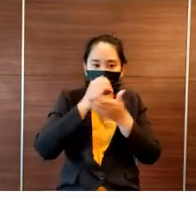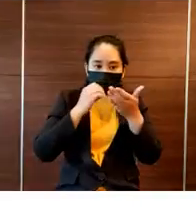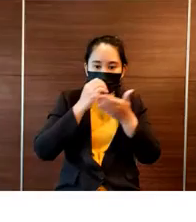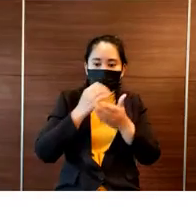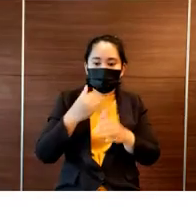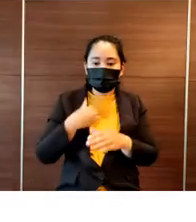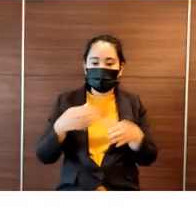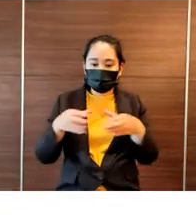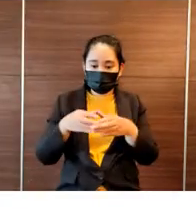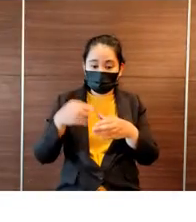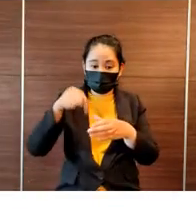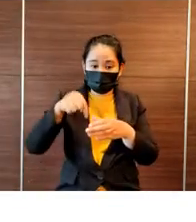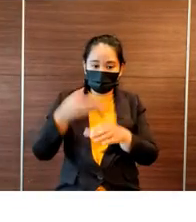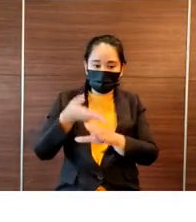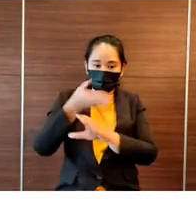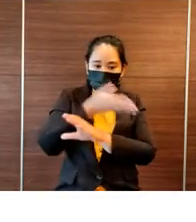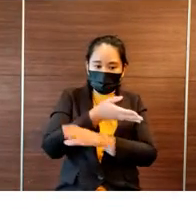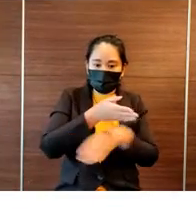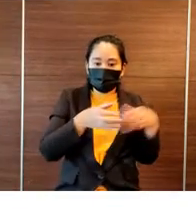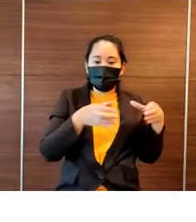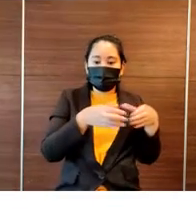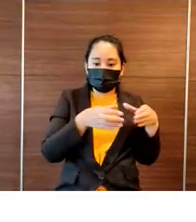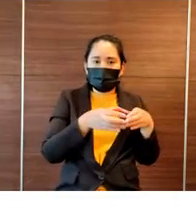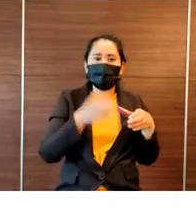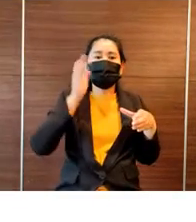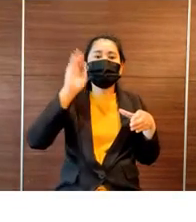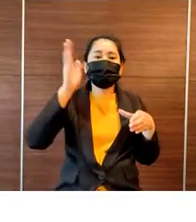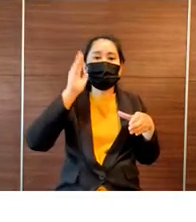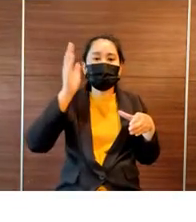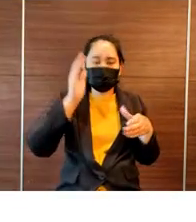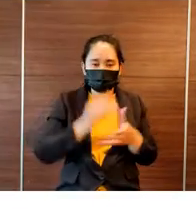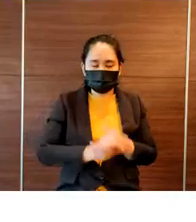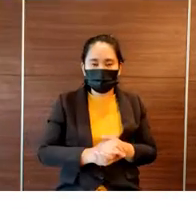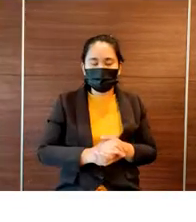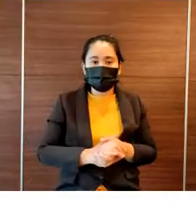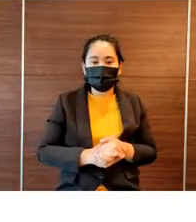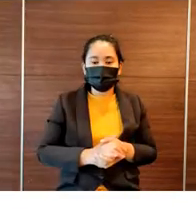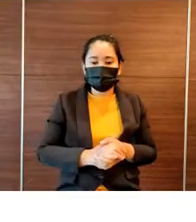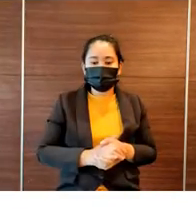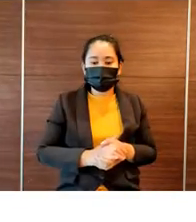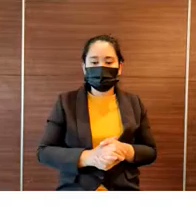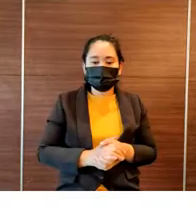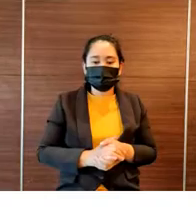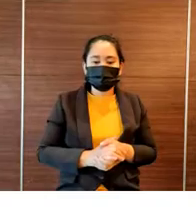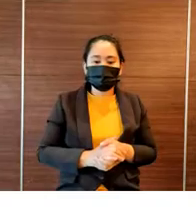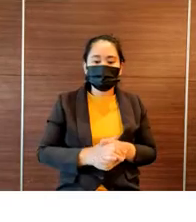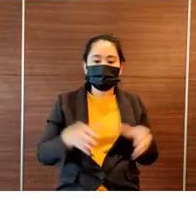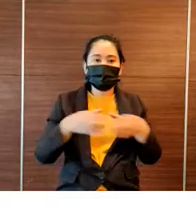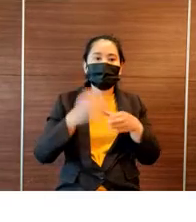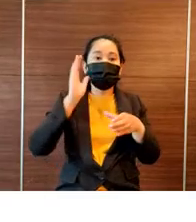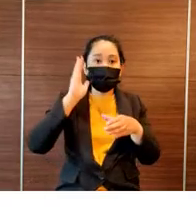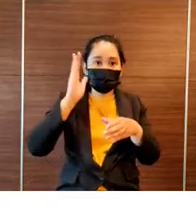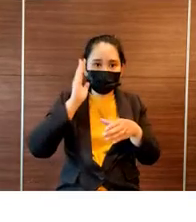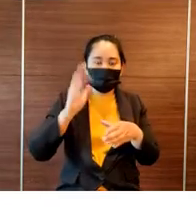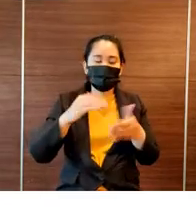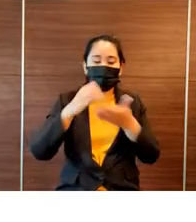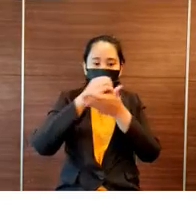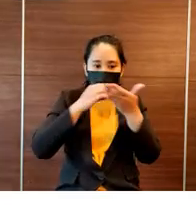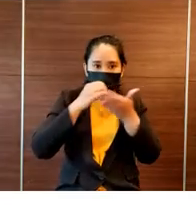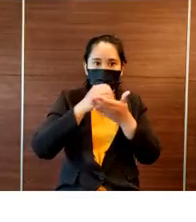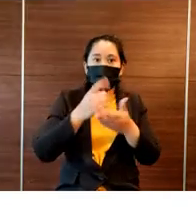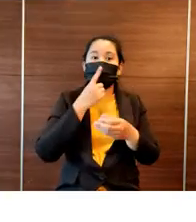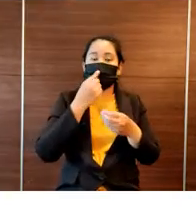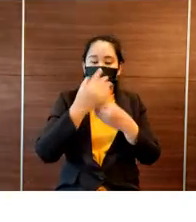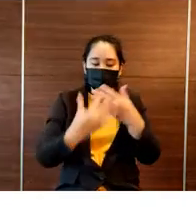ก็คือกลุ่มพี่ๆส่วนใหญ่เป็นเพศชายเนาะที่ทำเรื่องเกี่ยวกับเฮโรอีนแล้วก็ใช้สารเสพติดชนิดฉีดเข้